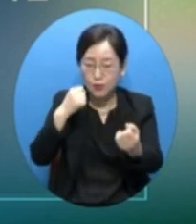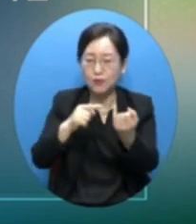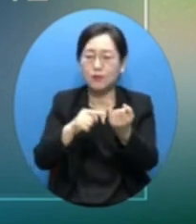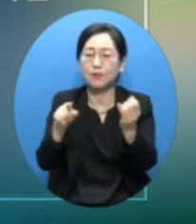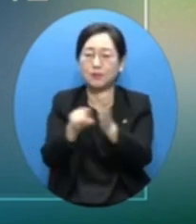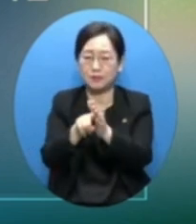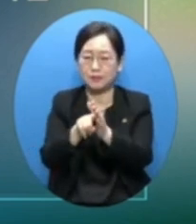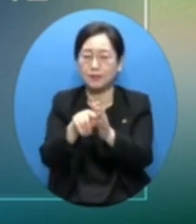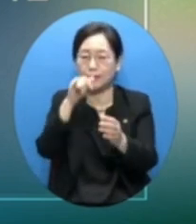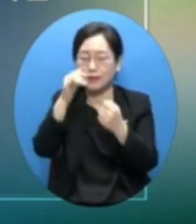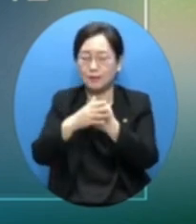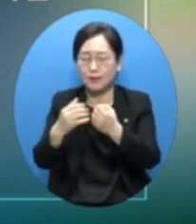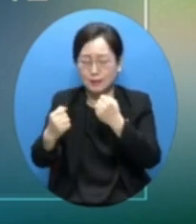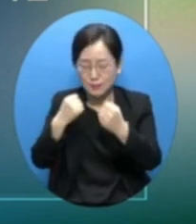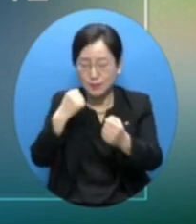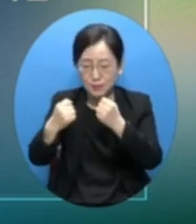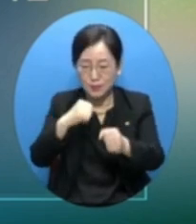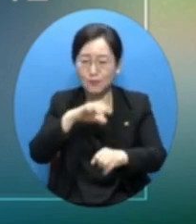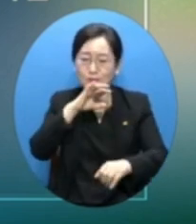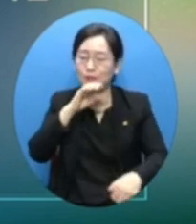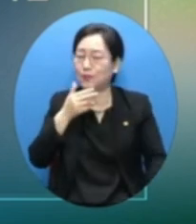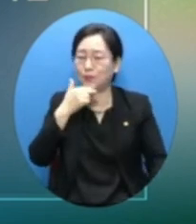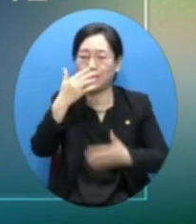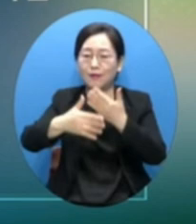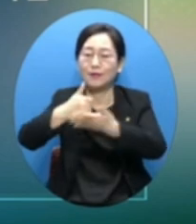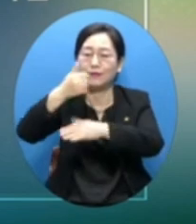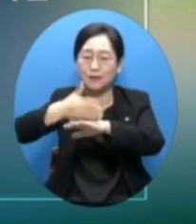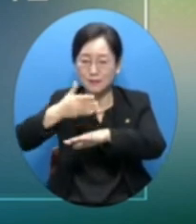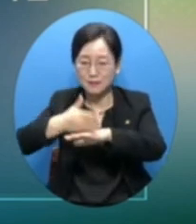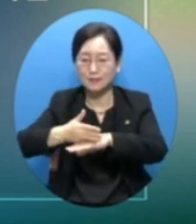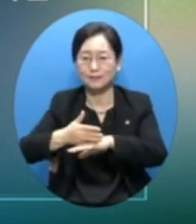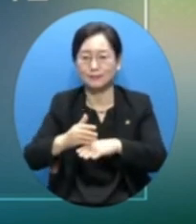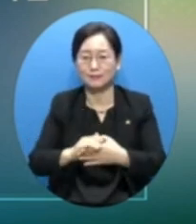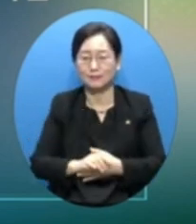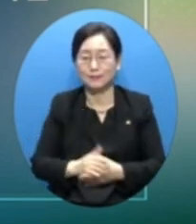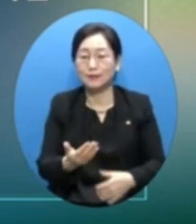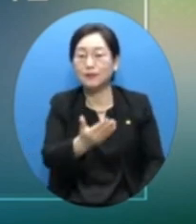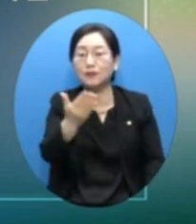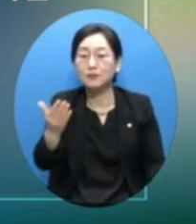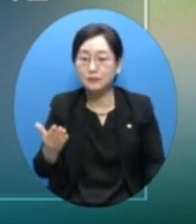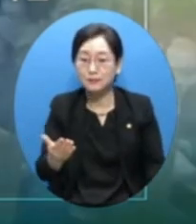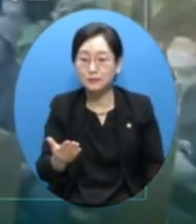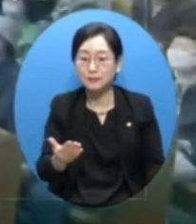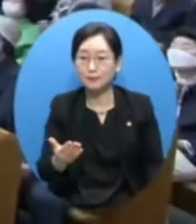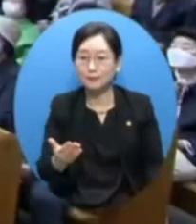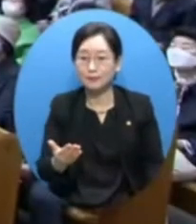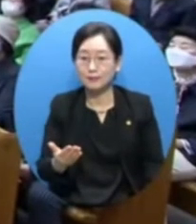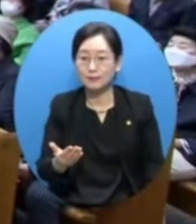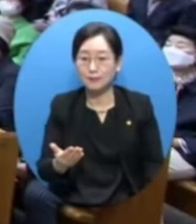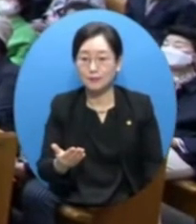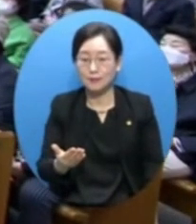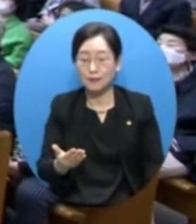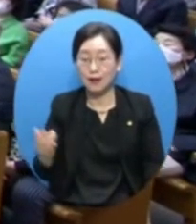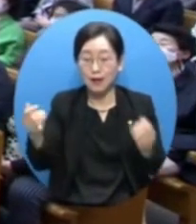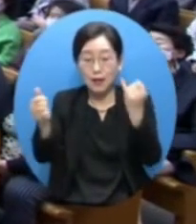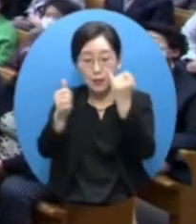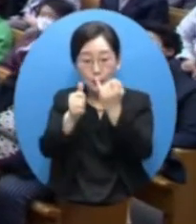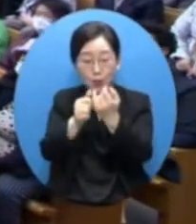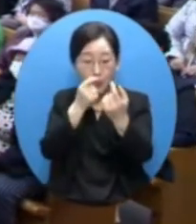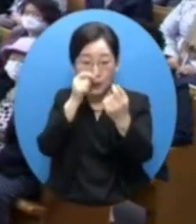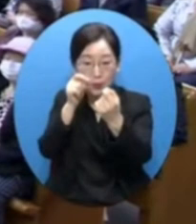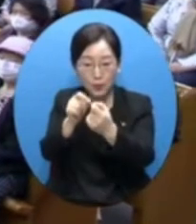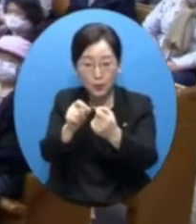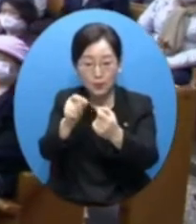때문에 그 절망 가운데도 불평하지 않고 하나님께 감사했습니다. 여러분 뜻이 않게 결혼을 앞둔